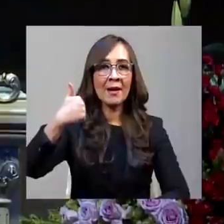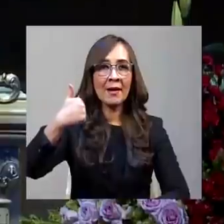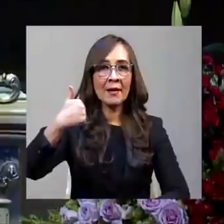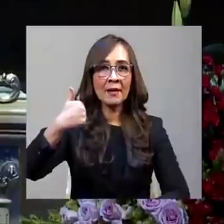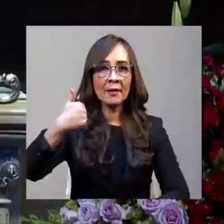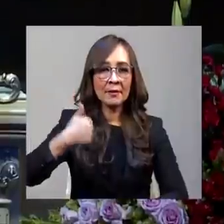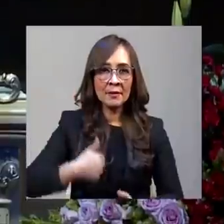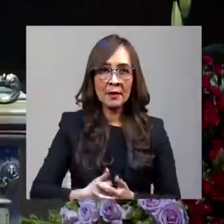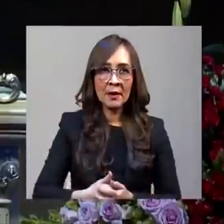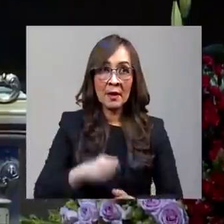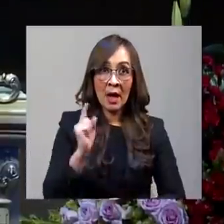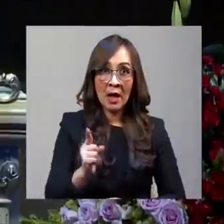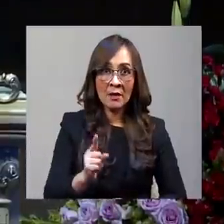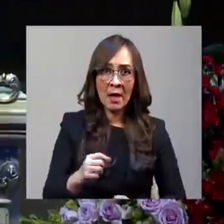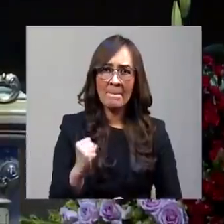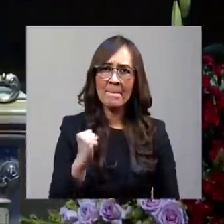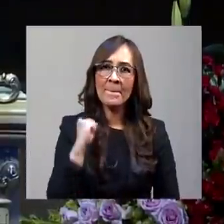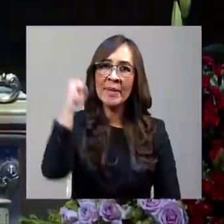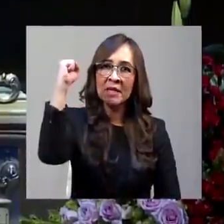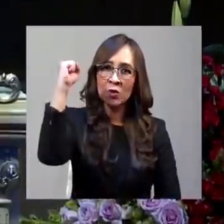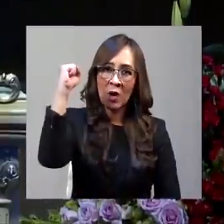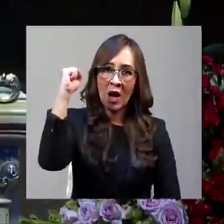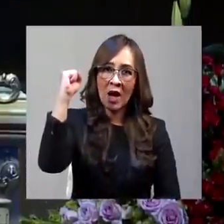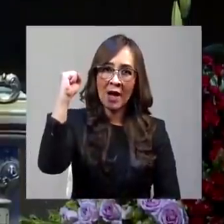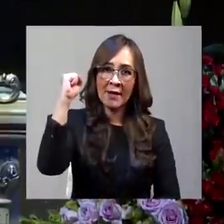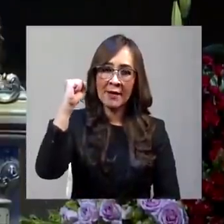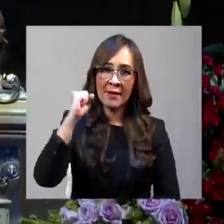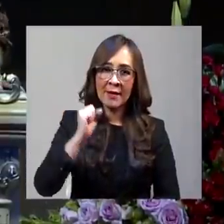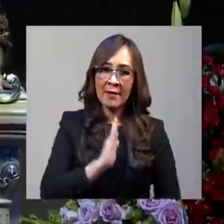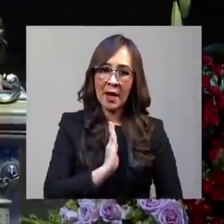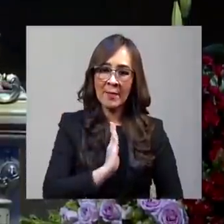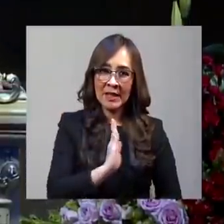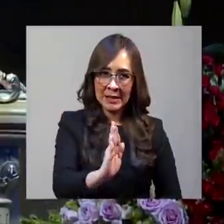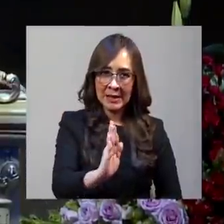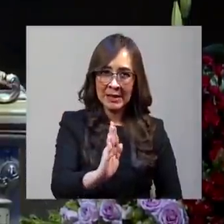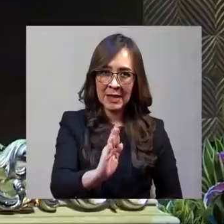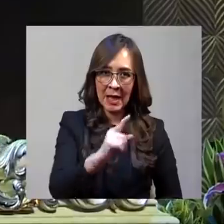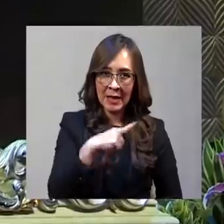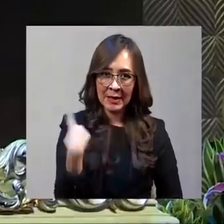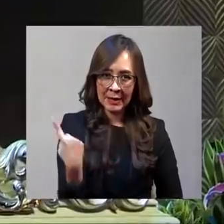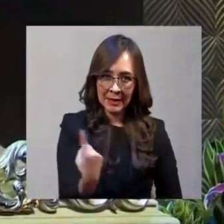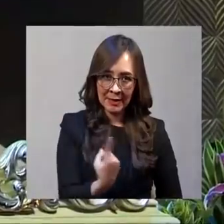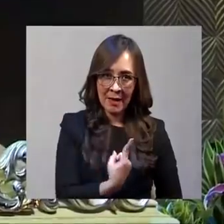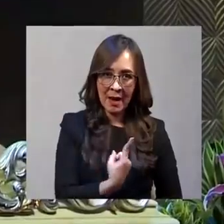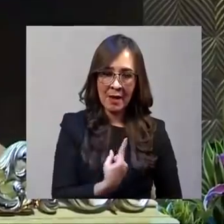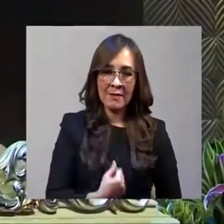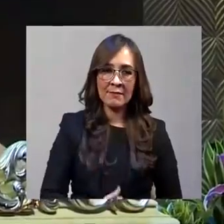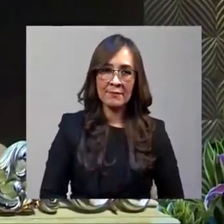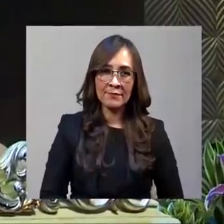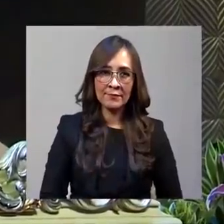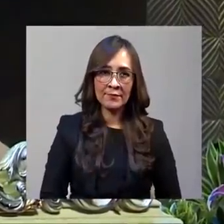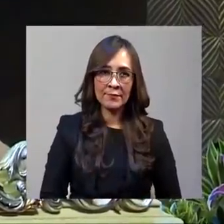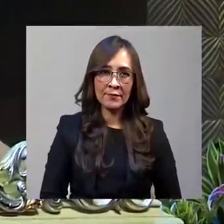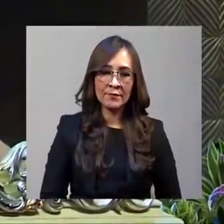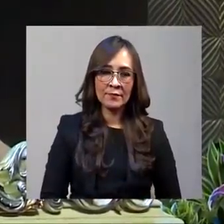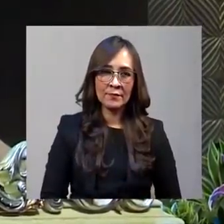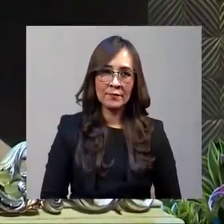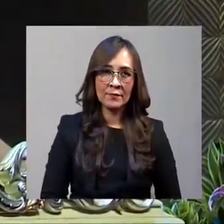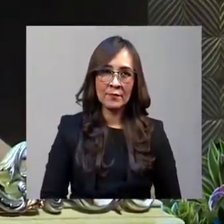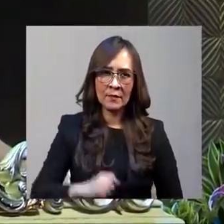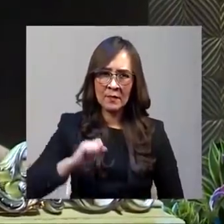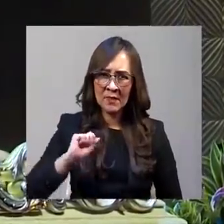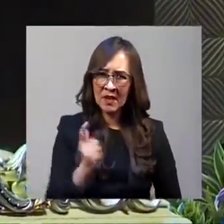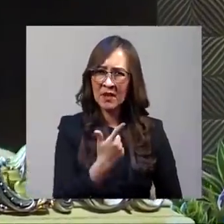adalah perjuangan dalam kesetiaan kesungguhan kepada Tuhan. Saudaraku, hidup